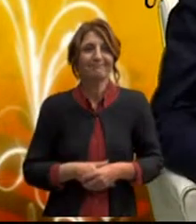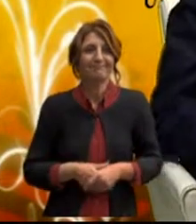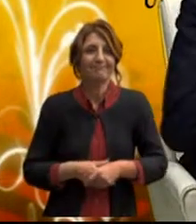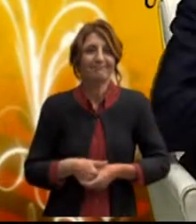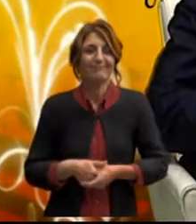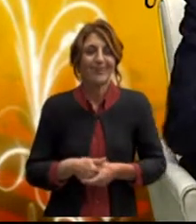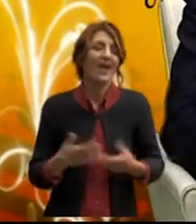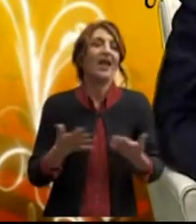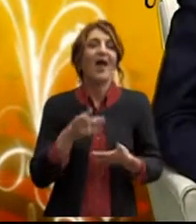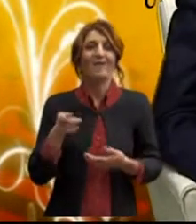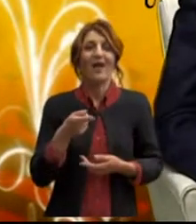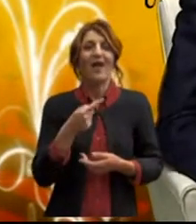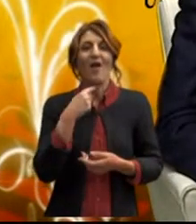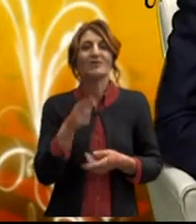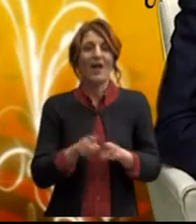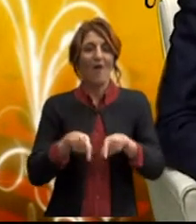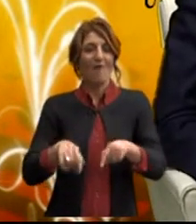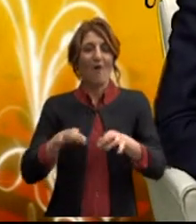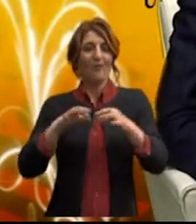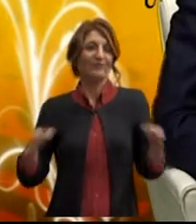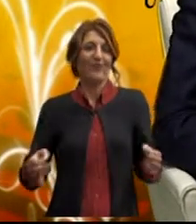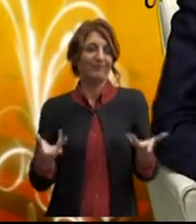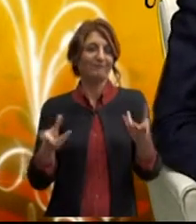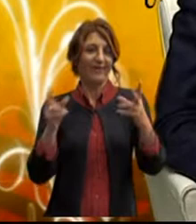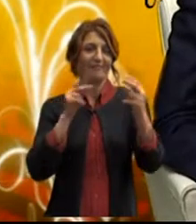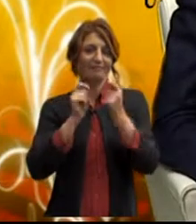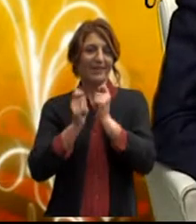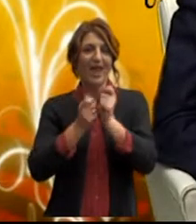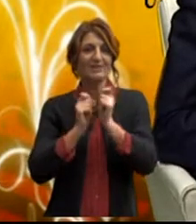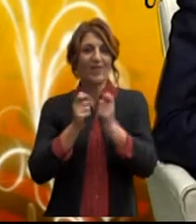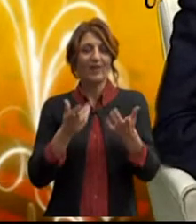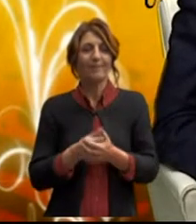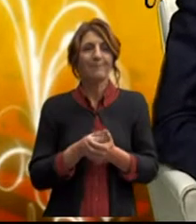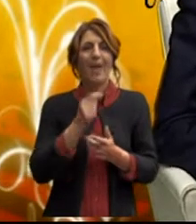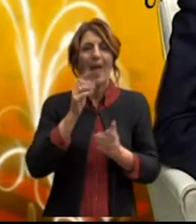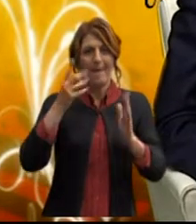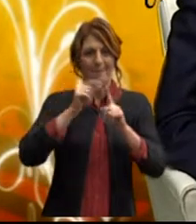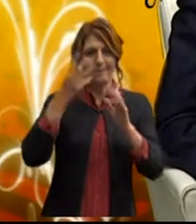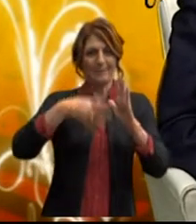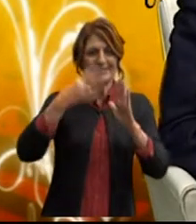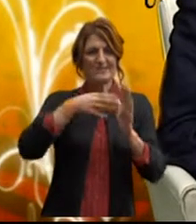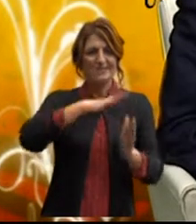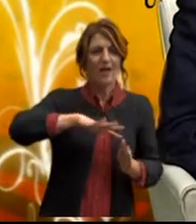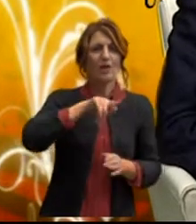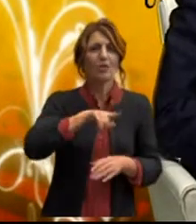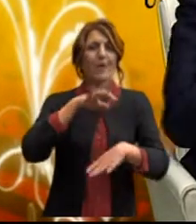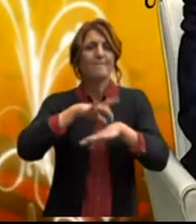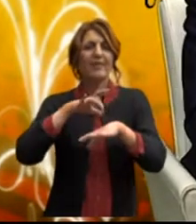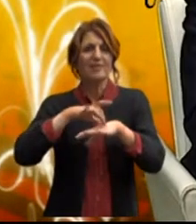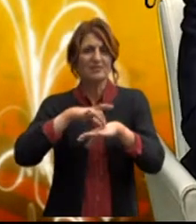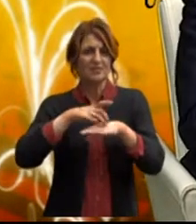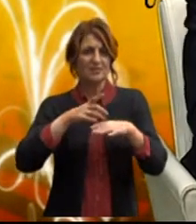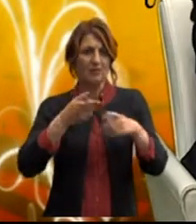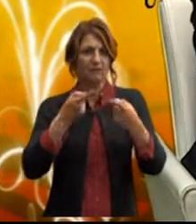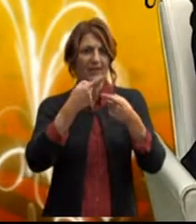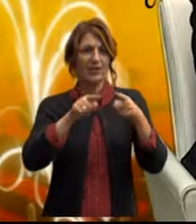tako ono kako vi kažete otvorena, spontana. Dakle, psihijatrija je jedina medicinska disciplina koja